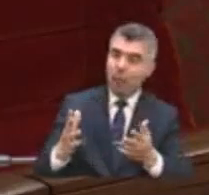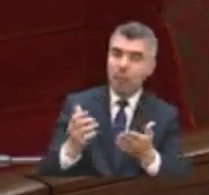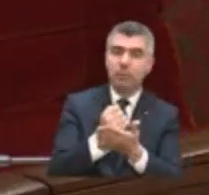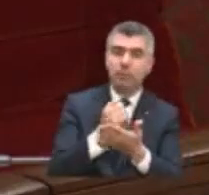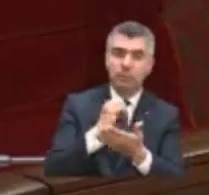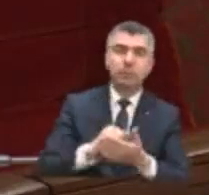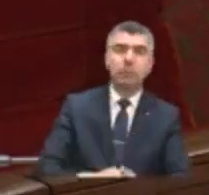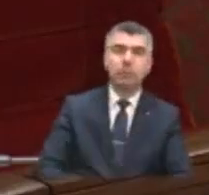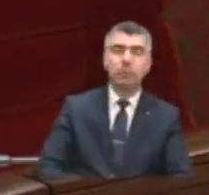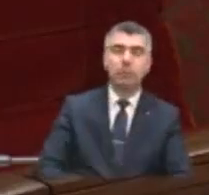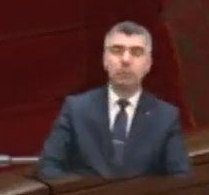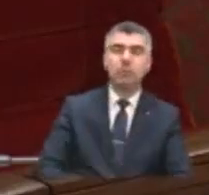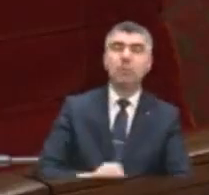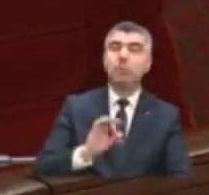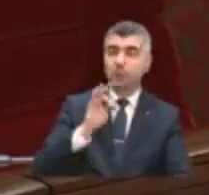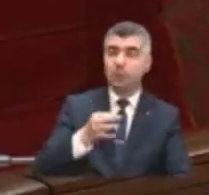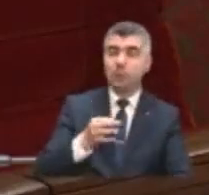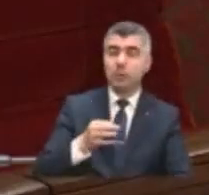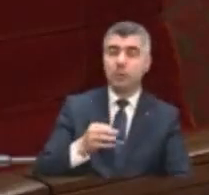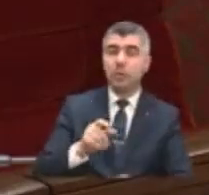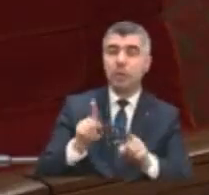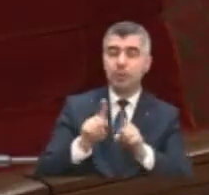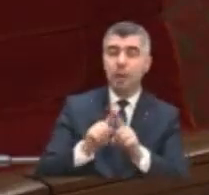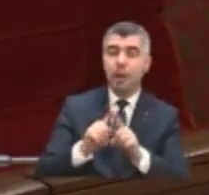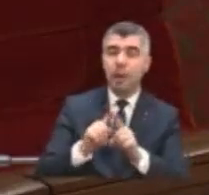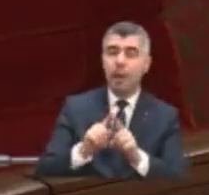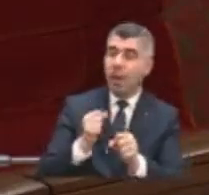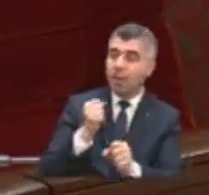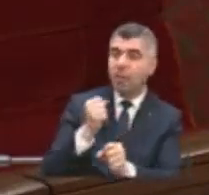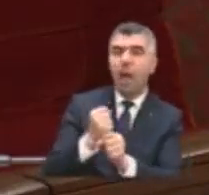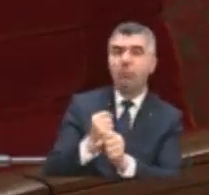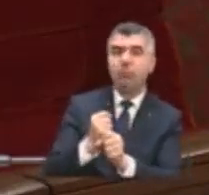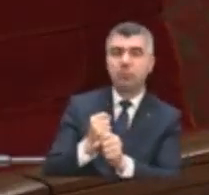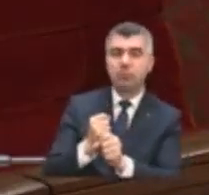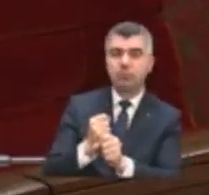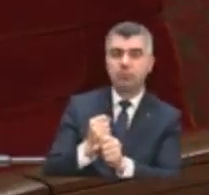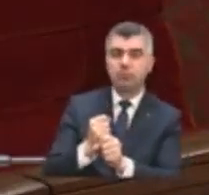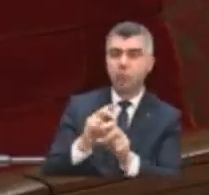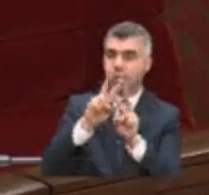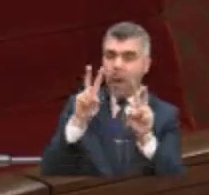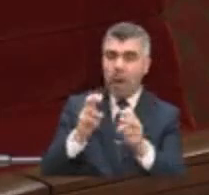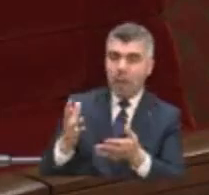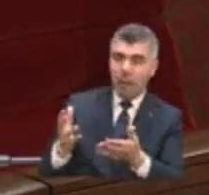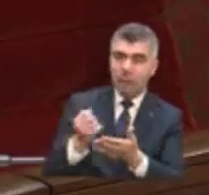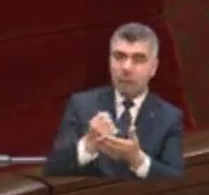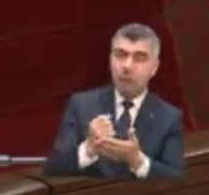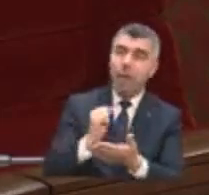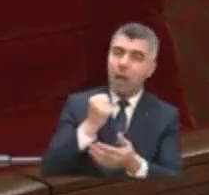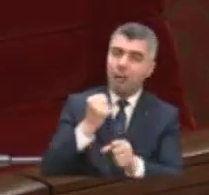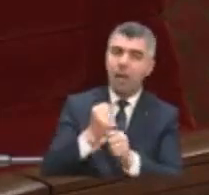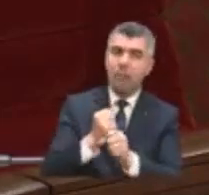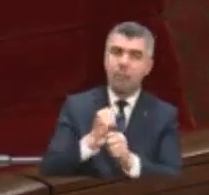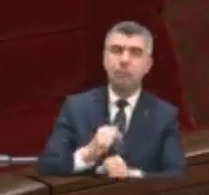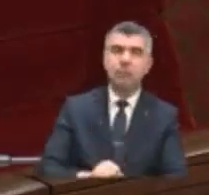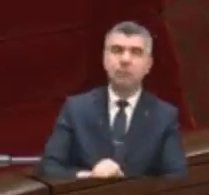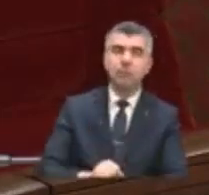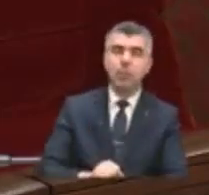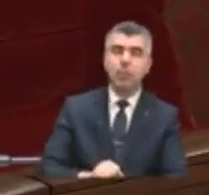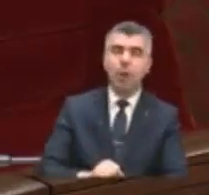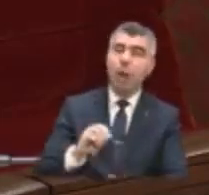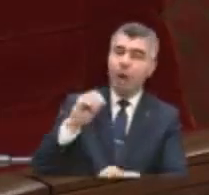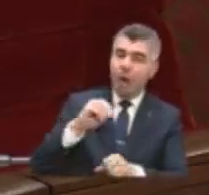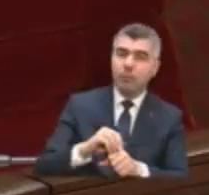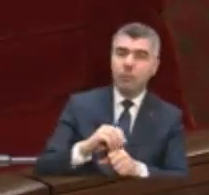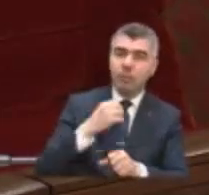اللي غادي يأكد أيضا على الممارسة ماشي على الجانب النظري. وفي نفس الوقت هذا